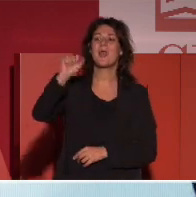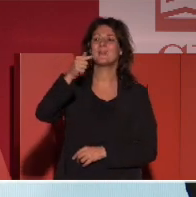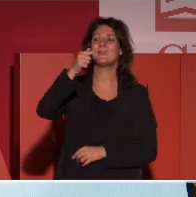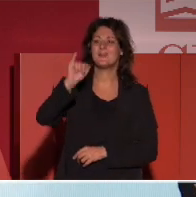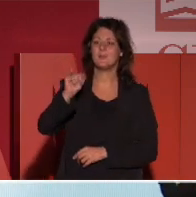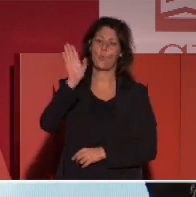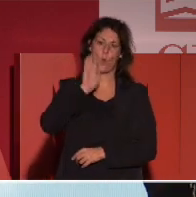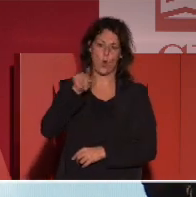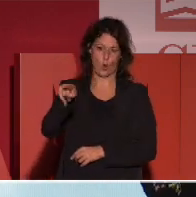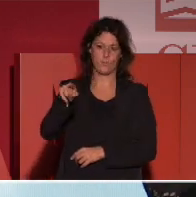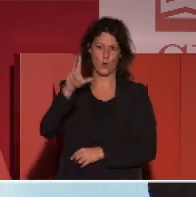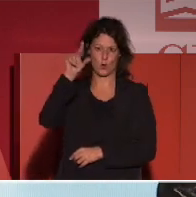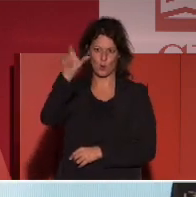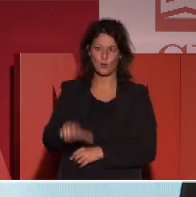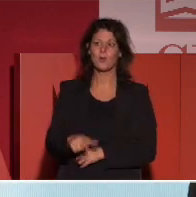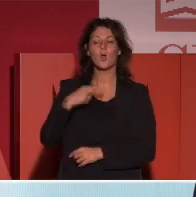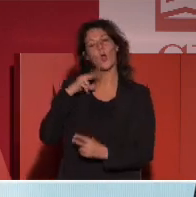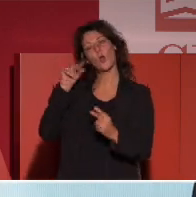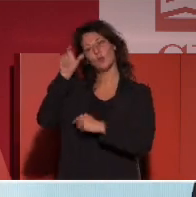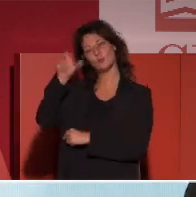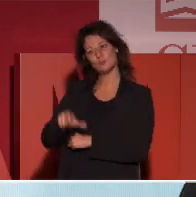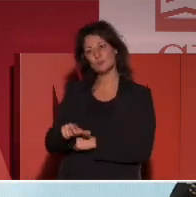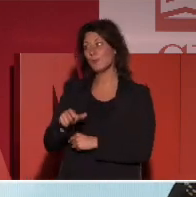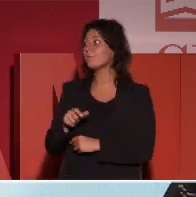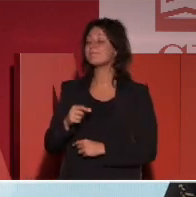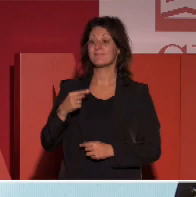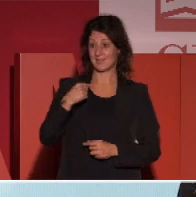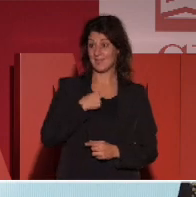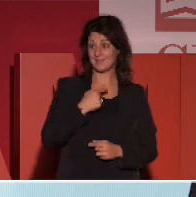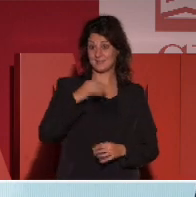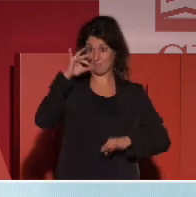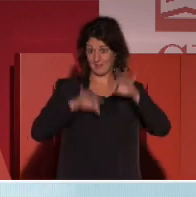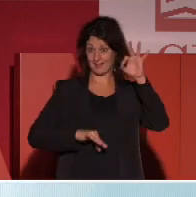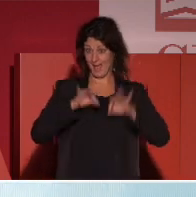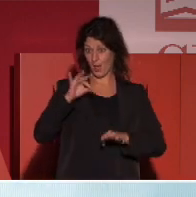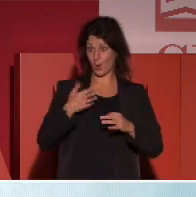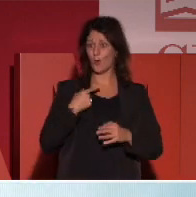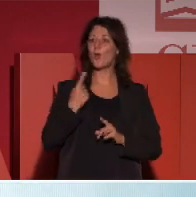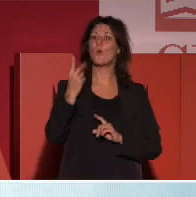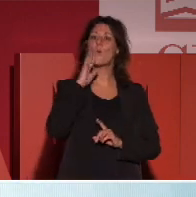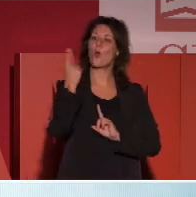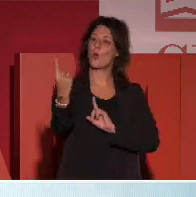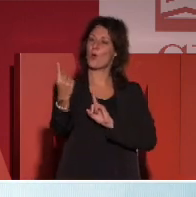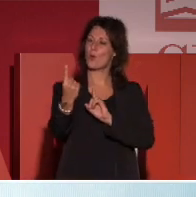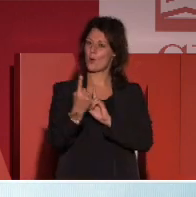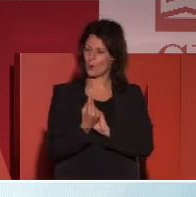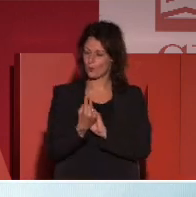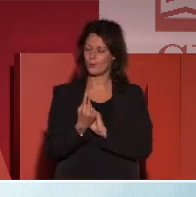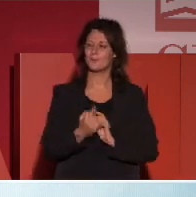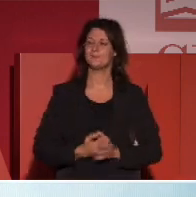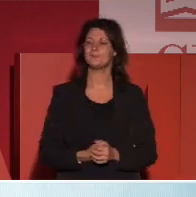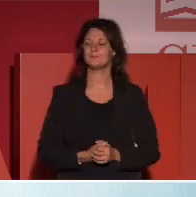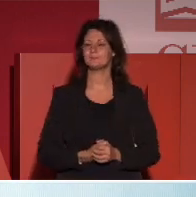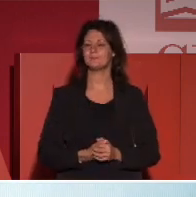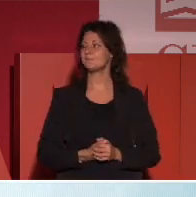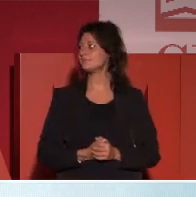magnifico una volta è venuto a vedere un mio spettacolo io appunto faccio monologhi che sono spesso e questo era un monologo sul l'otello di shakespeare quindi tanta